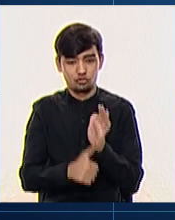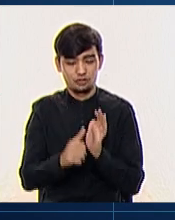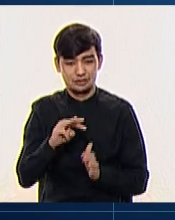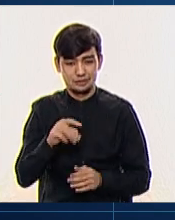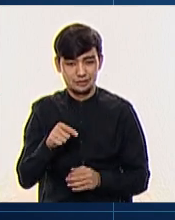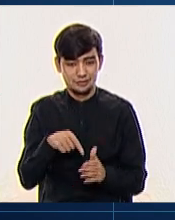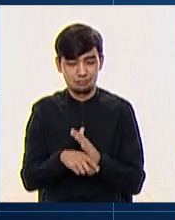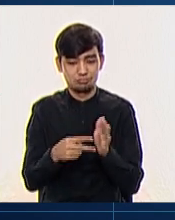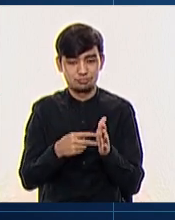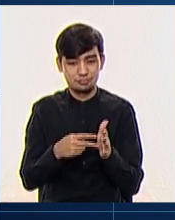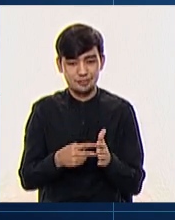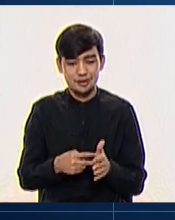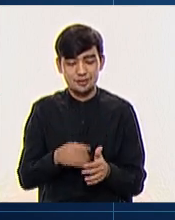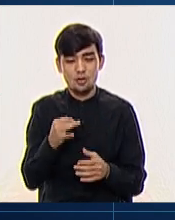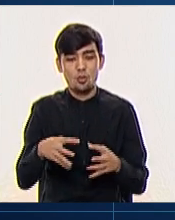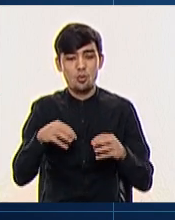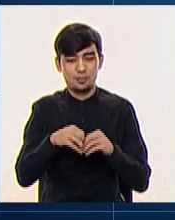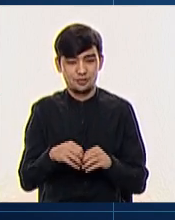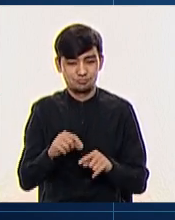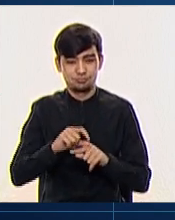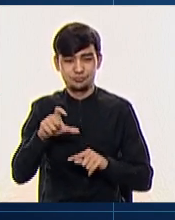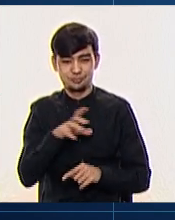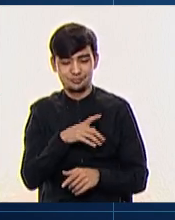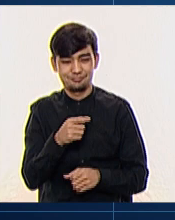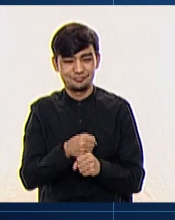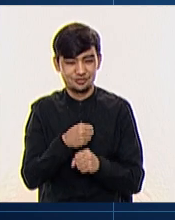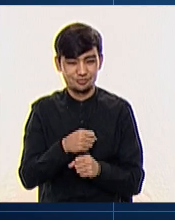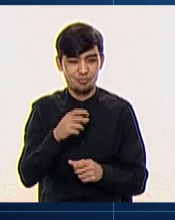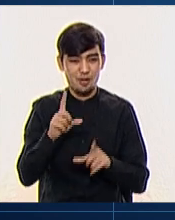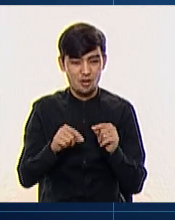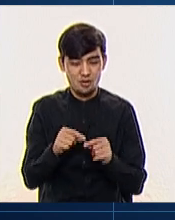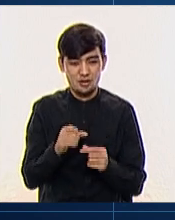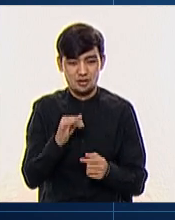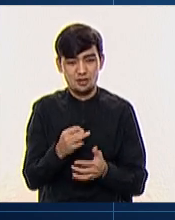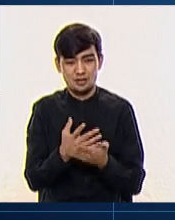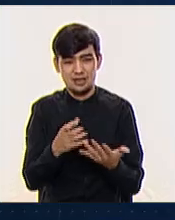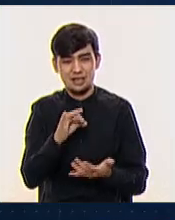стоить 560 тенге. Общий рост цен производителей молока объясняют, конечно же,